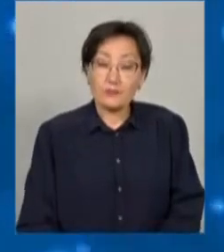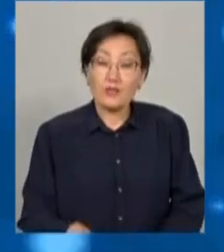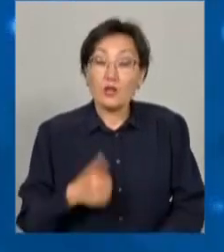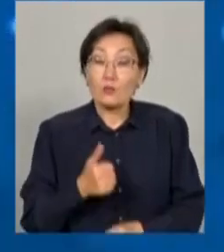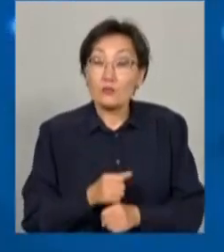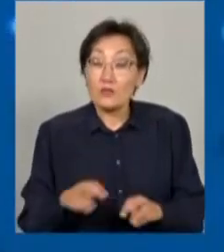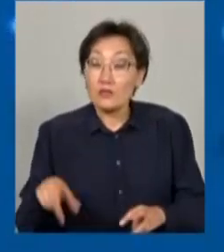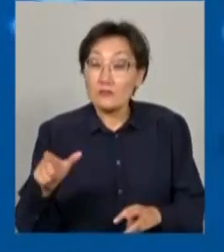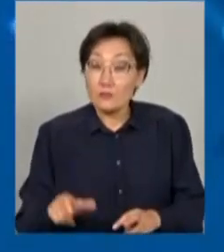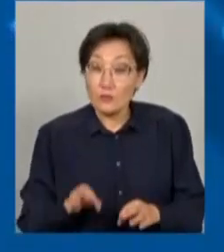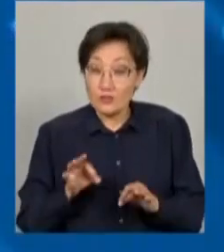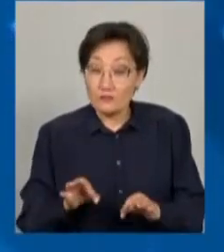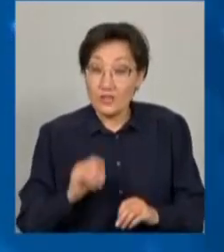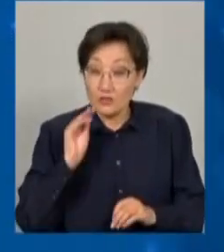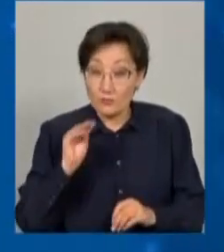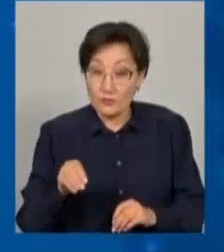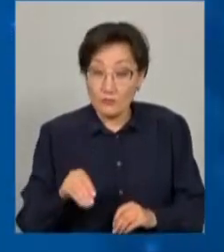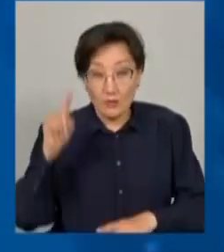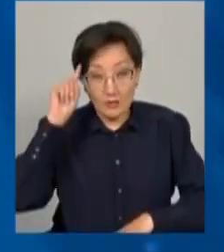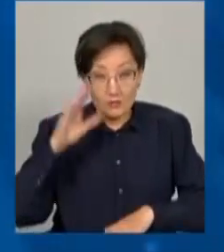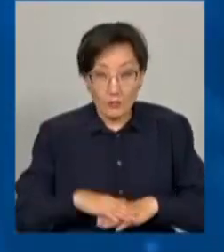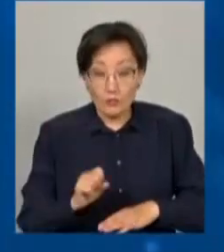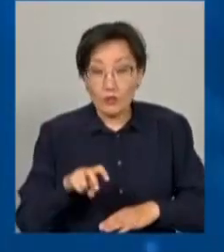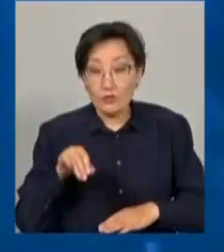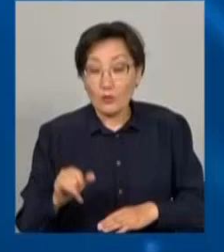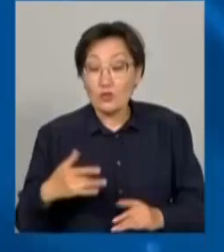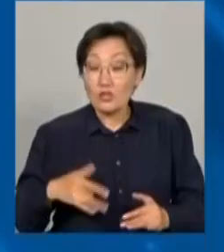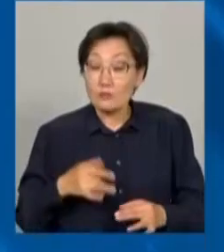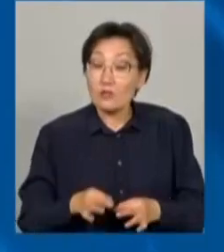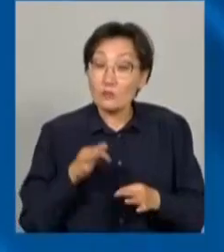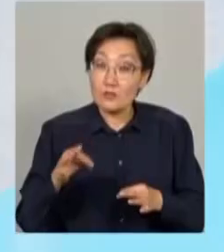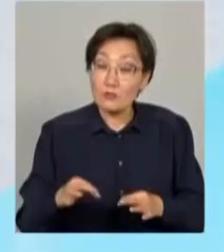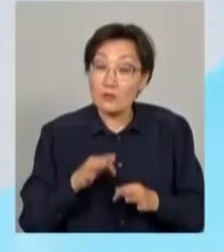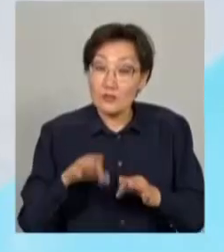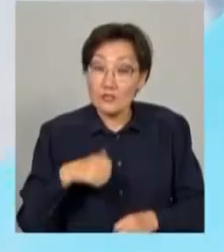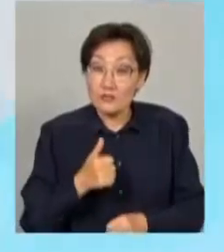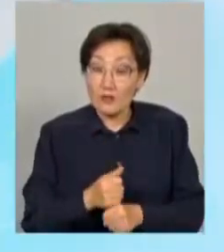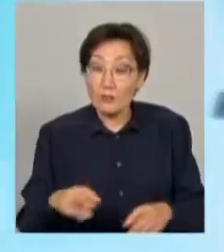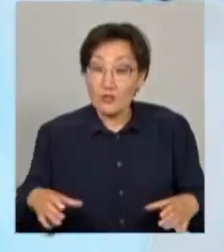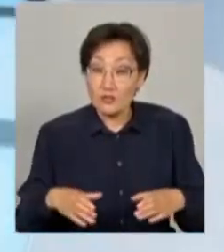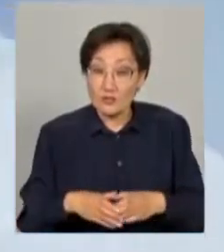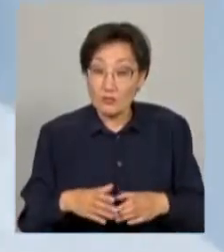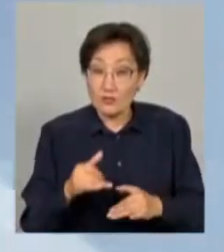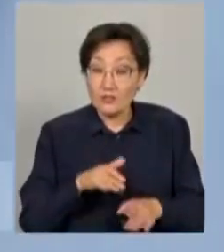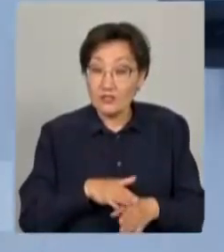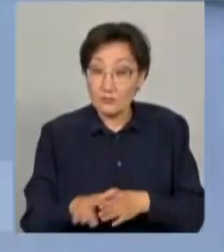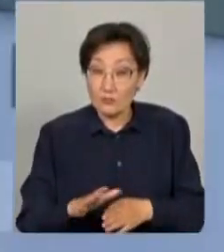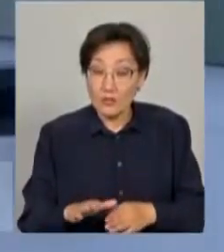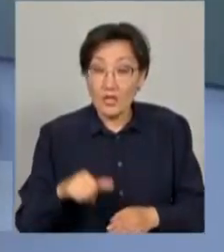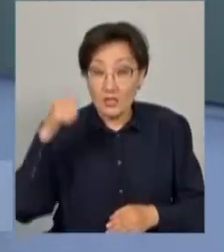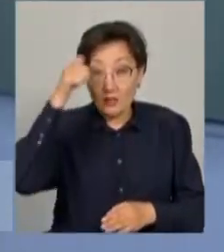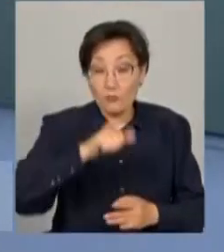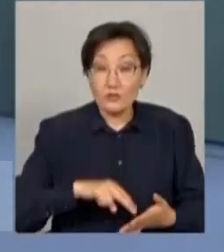премьер-министр Алихан Исмаилов раскритиковал Акимов улытауской жамбылской областей по словам главы правительства они не выполнили